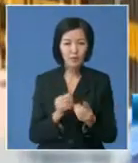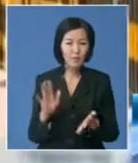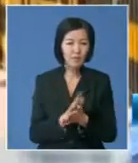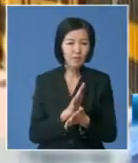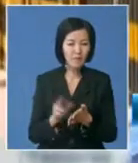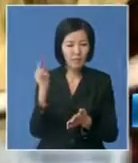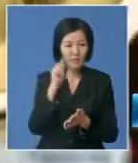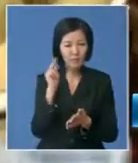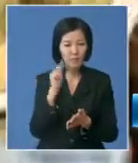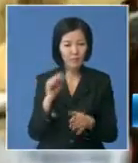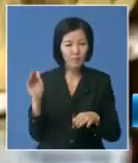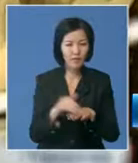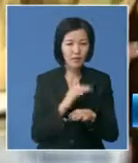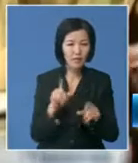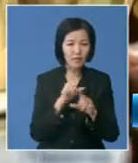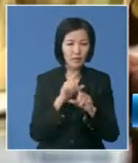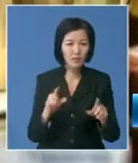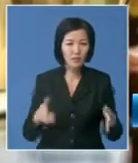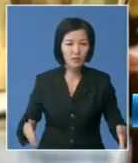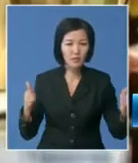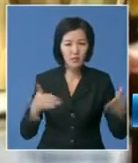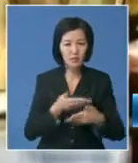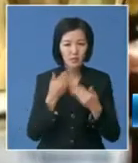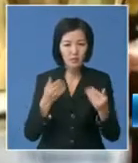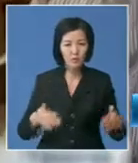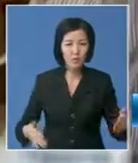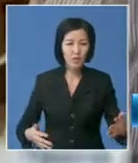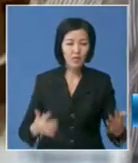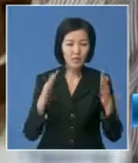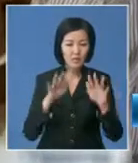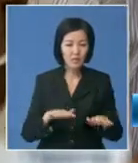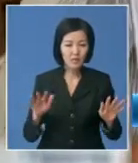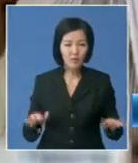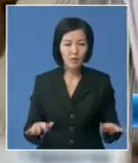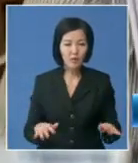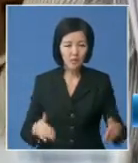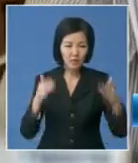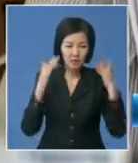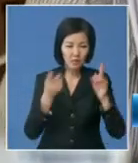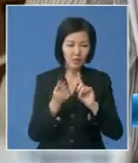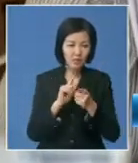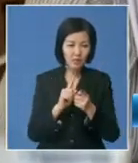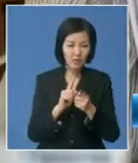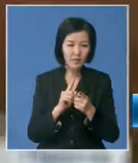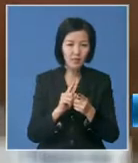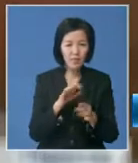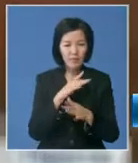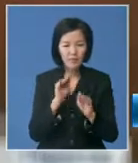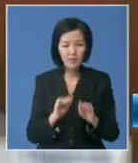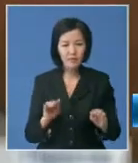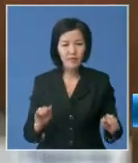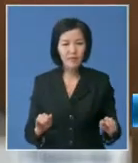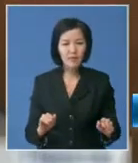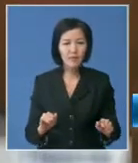в благотворительных школах нет стен вместо них забор из материи а крышу заменяет навес но для большинства детей с улиц это